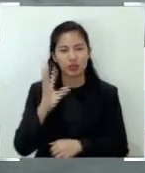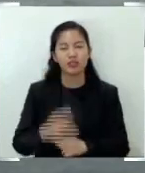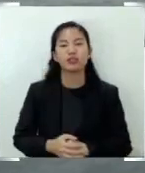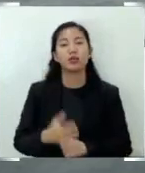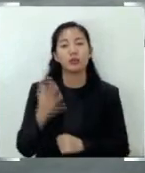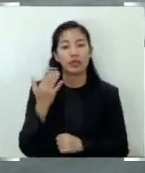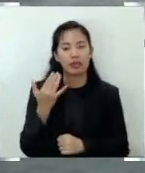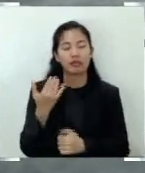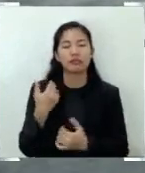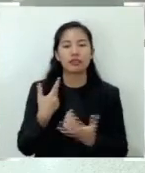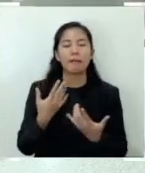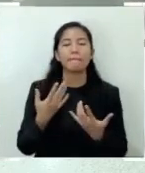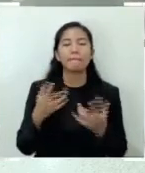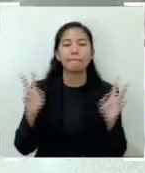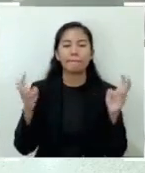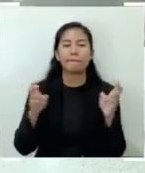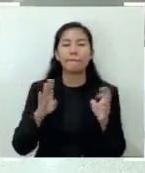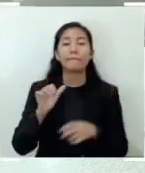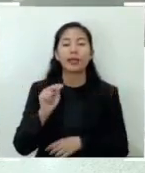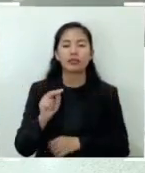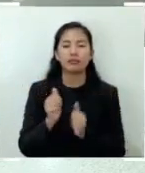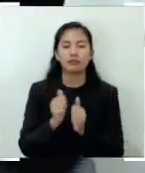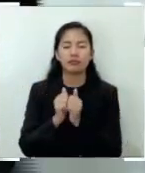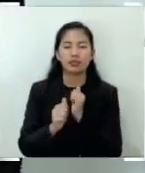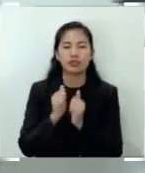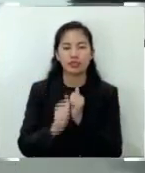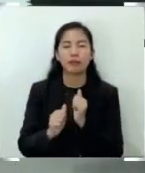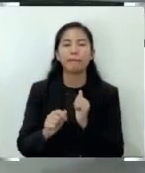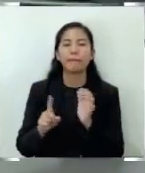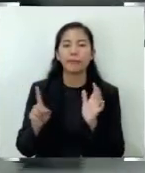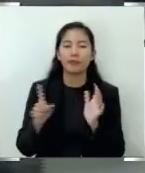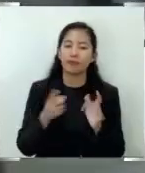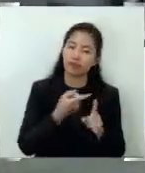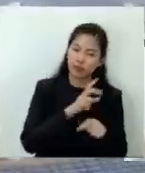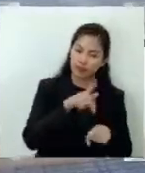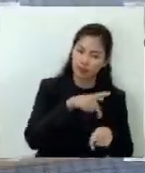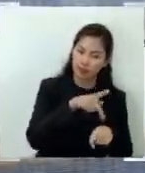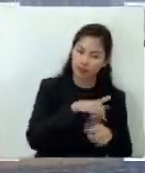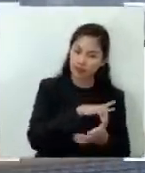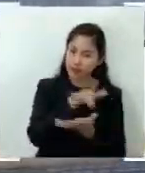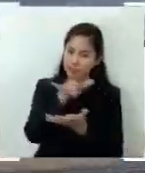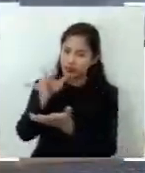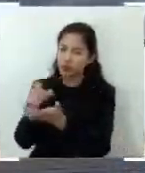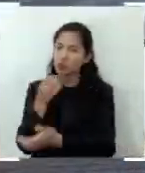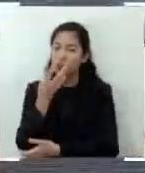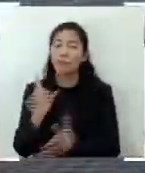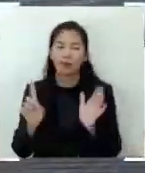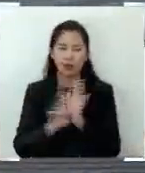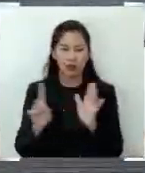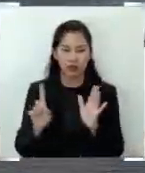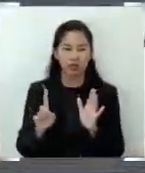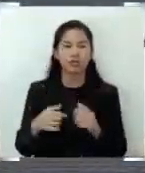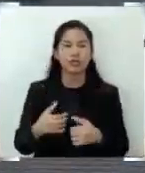ng ban na ipatutupad ng Hong Kong sa mga flights mula sa Pilipinas at ilan pang bansa. Nakabook na nga raw ang kanyang